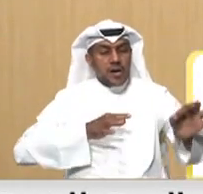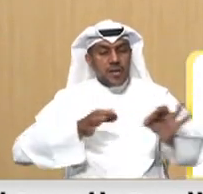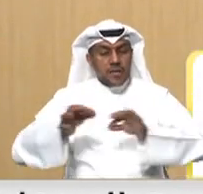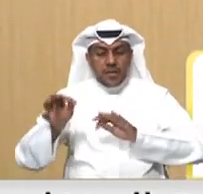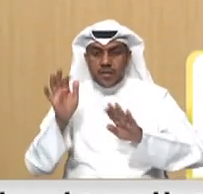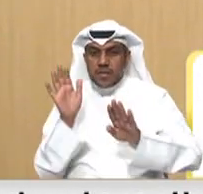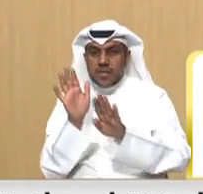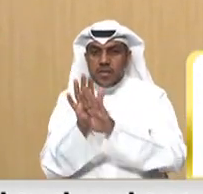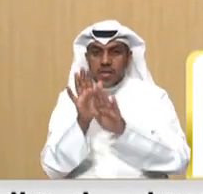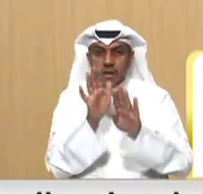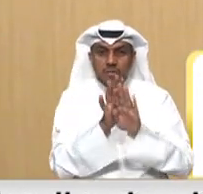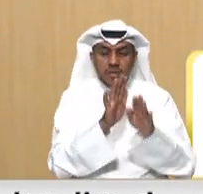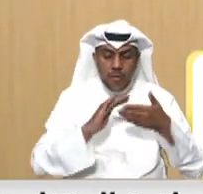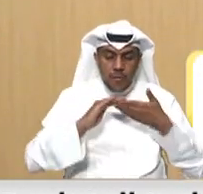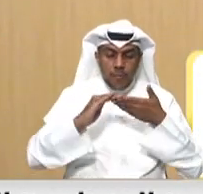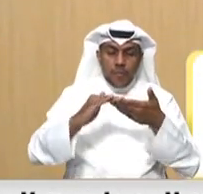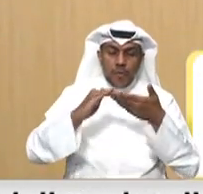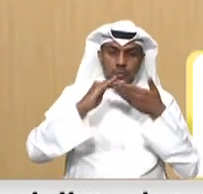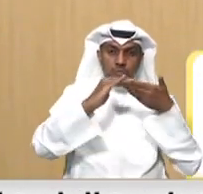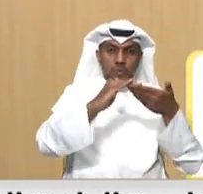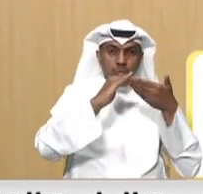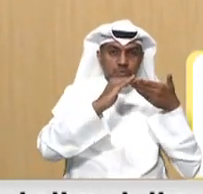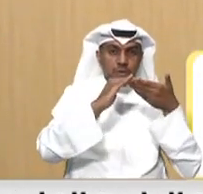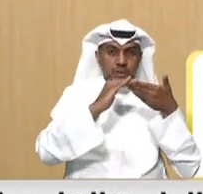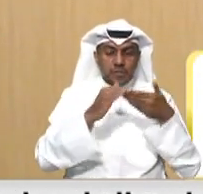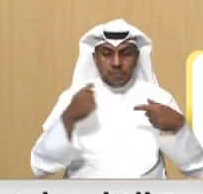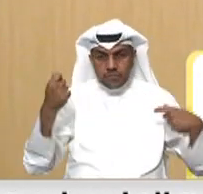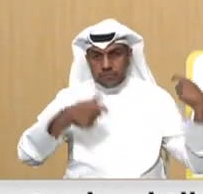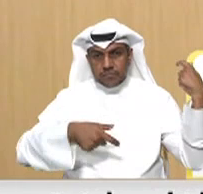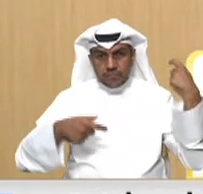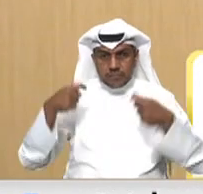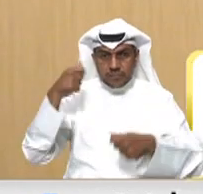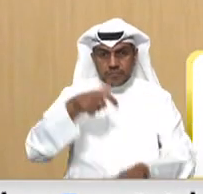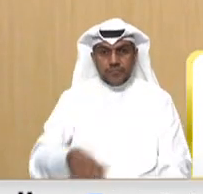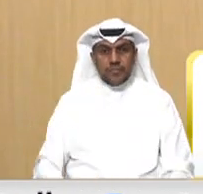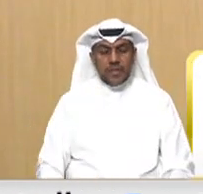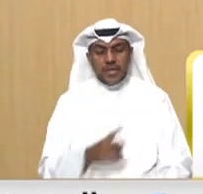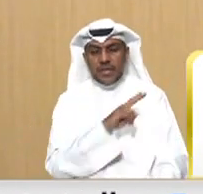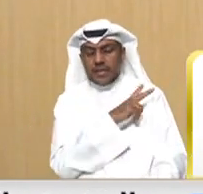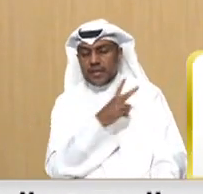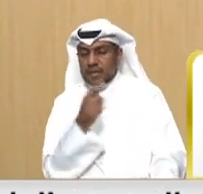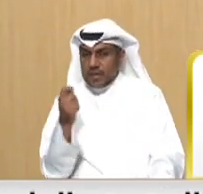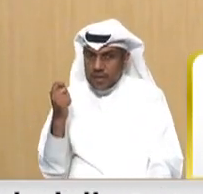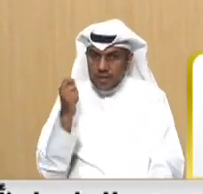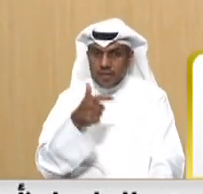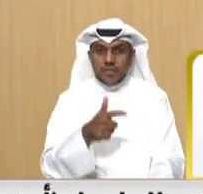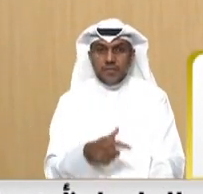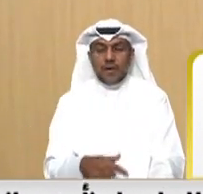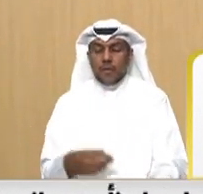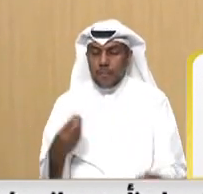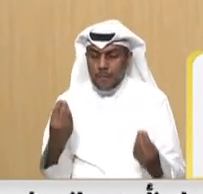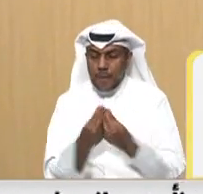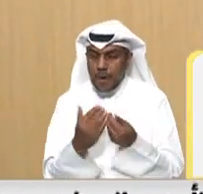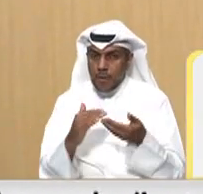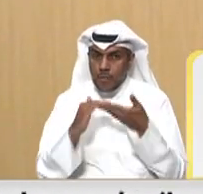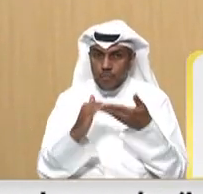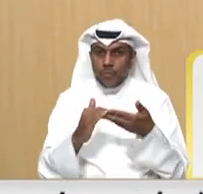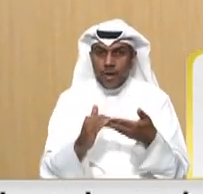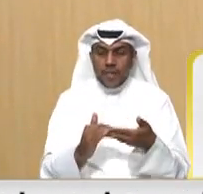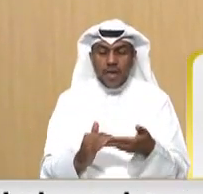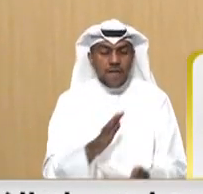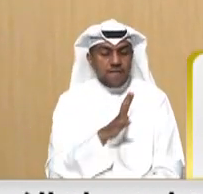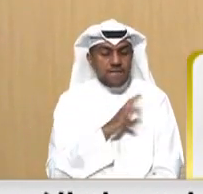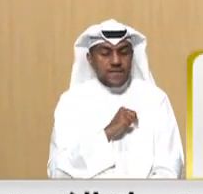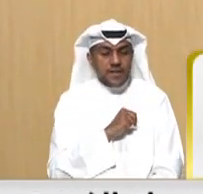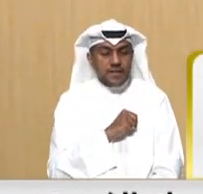يتم التعبير عن هذا التضامن من خلال الدعم لوكالة مثل الأونروا عبر المخصصات المالية. وبهذا الإطار أرحب بالإعلان